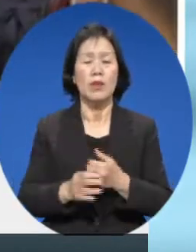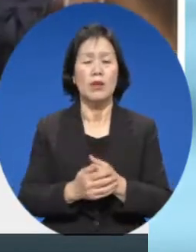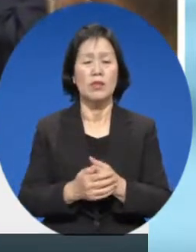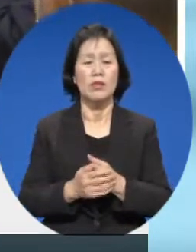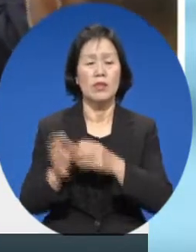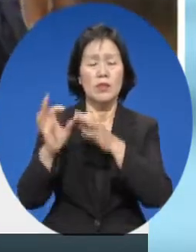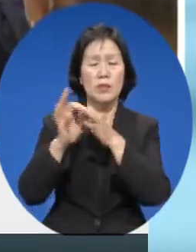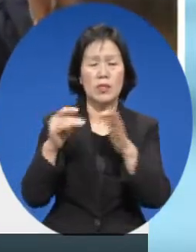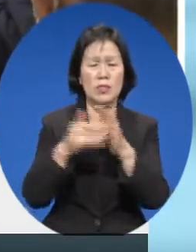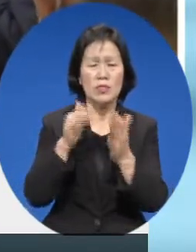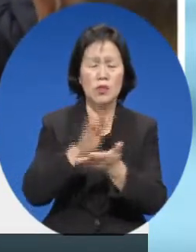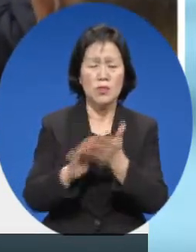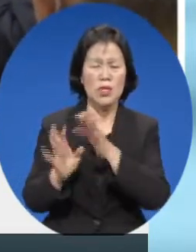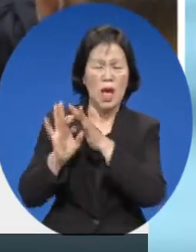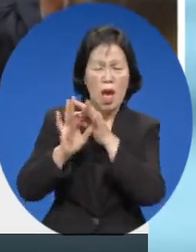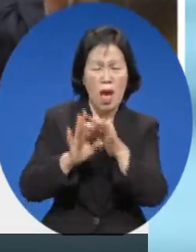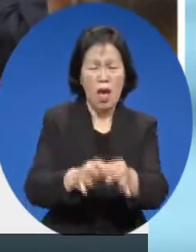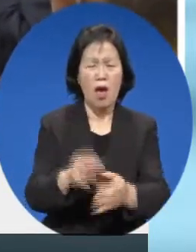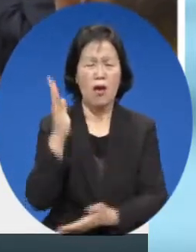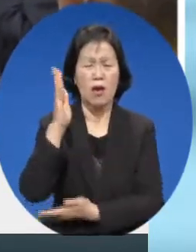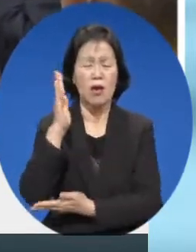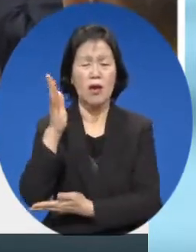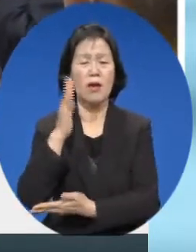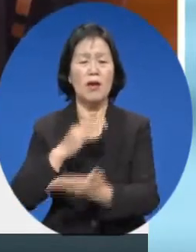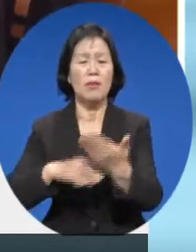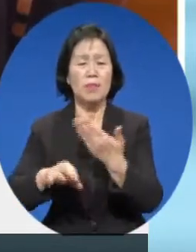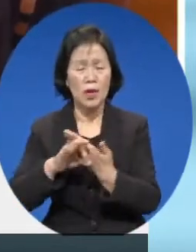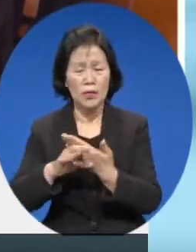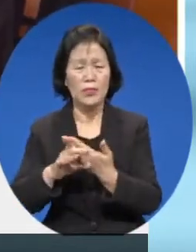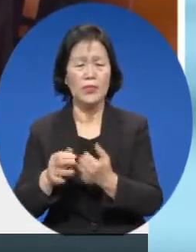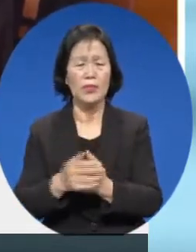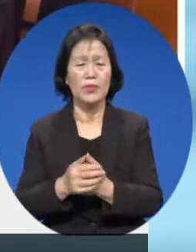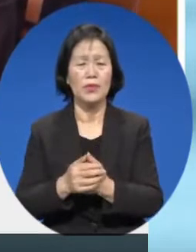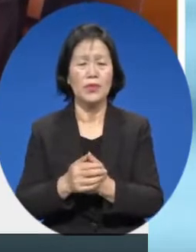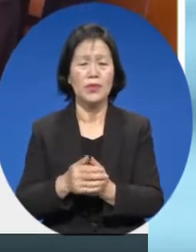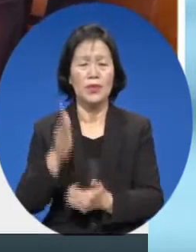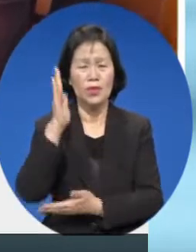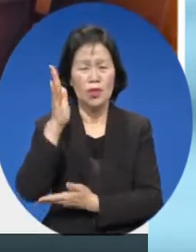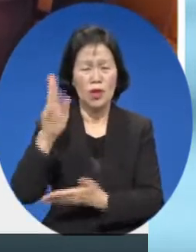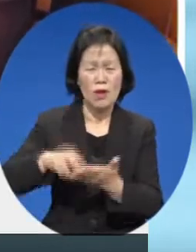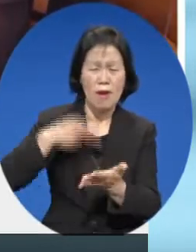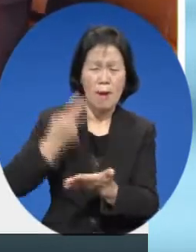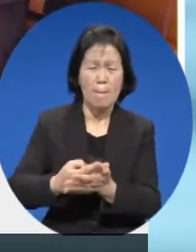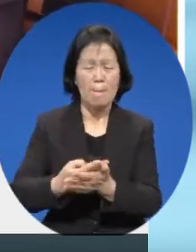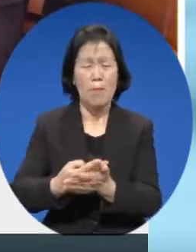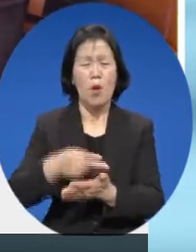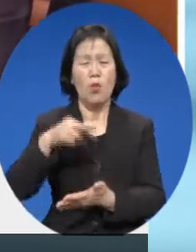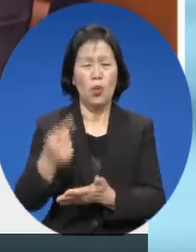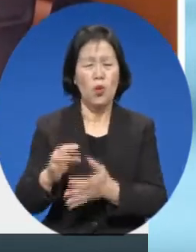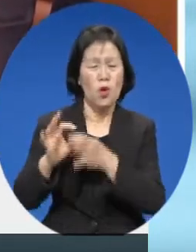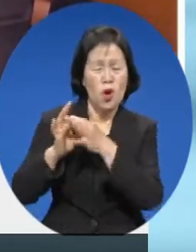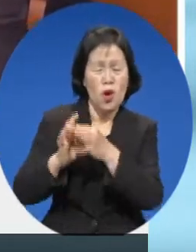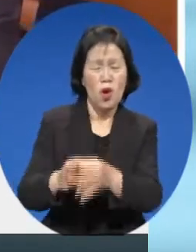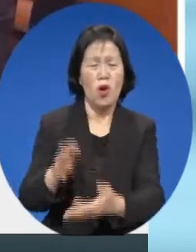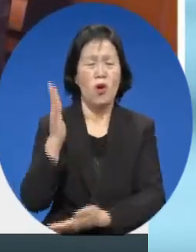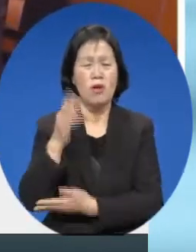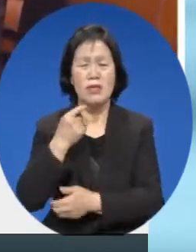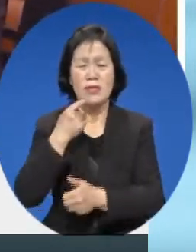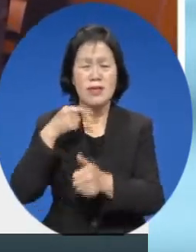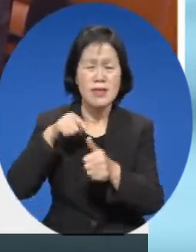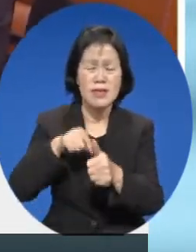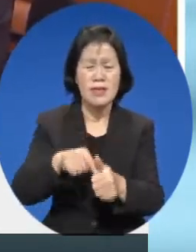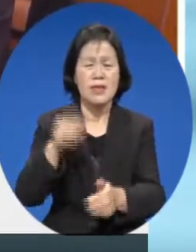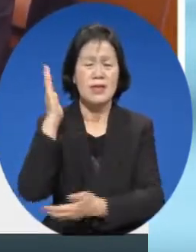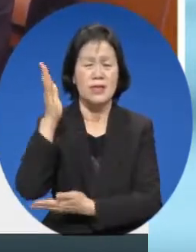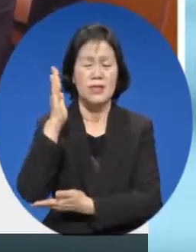라는 게 정말 진정성을 갖고 하려면 뭐 이른바 그 거기서 연설을 하다가 스러진 란이 있어요 있더라고 막았고 뭐 이런 것들을 보지